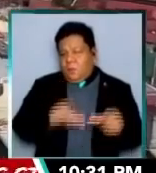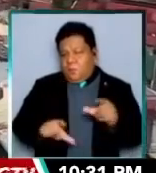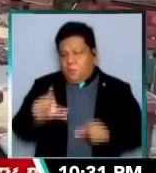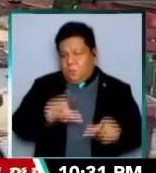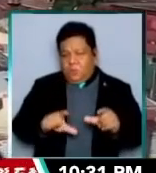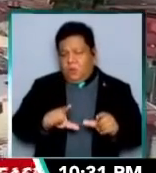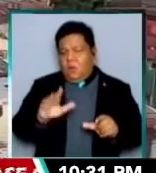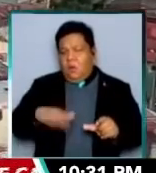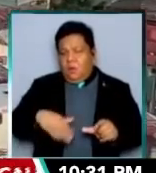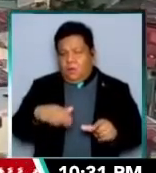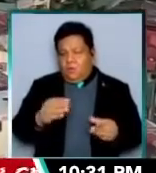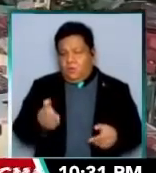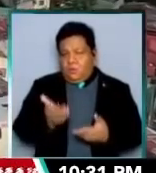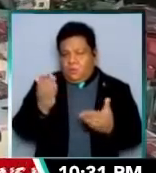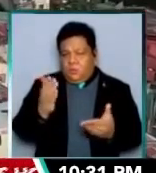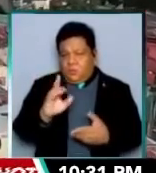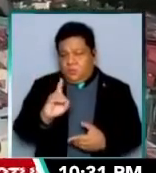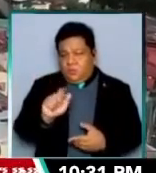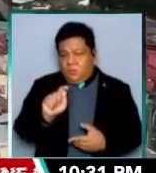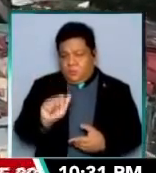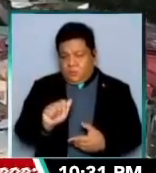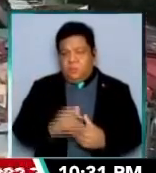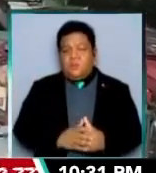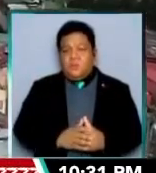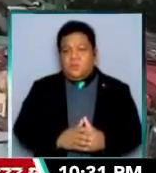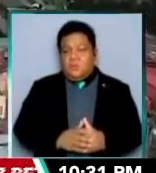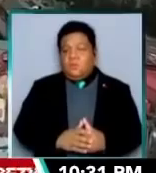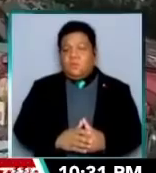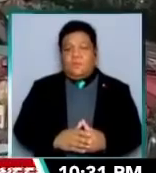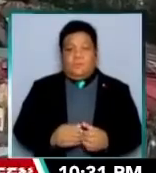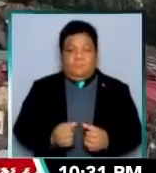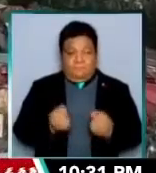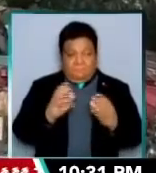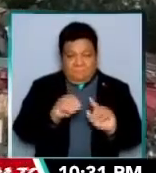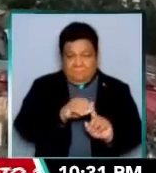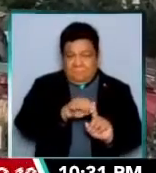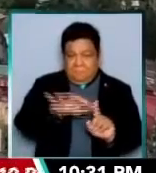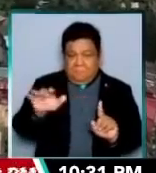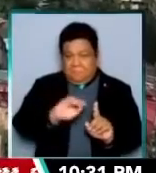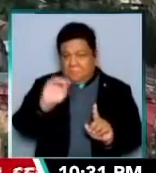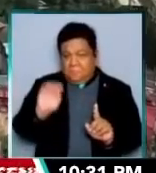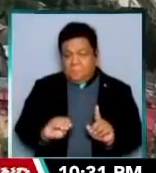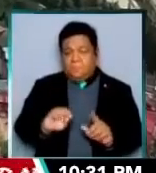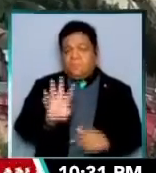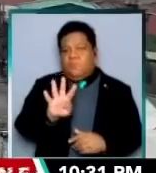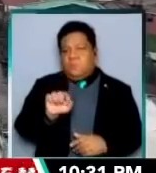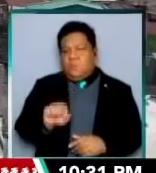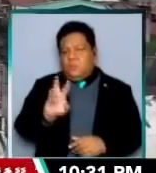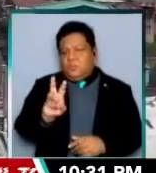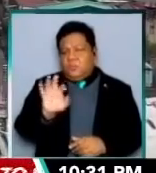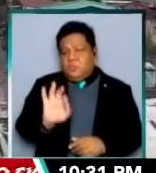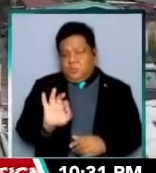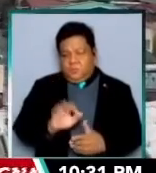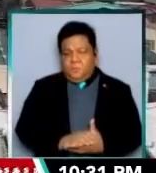sa 4.69 ang reproduction number o bilis ng hawaan ng COVID-19 sa Metro Manila ayon sa Okta Research.